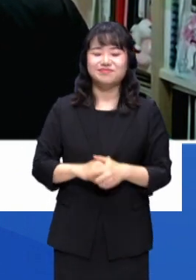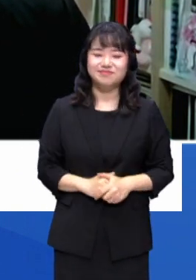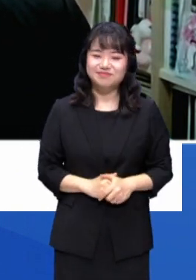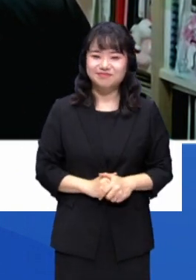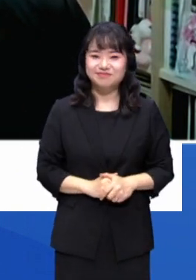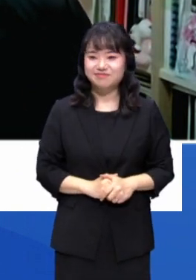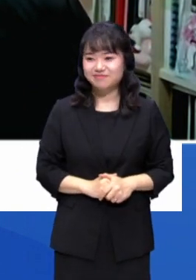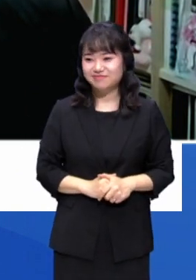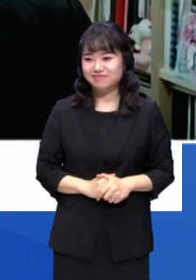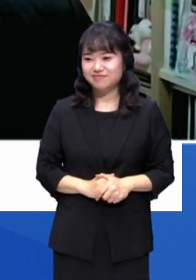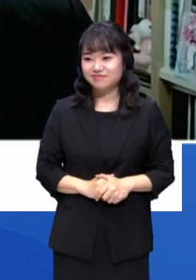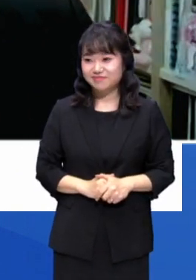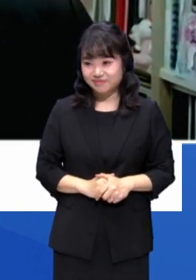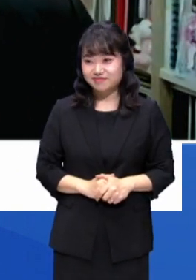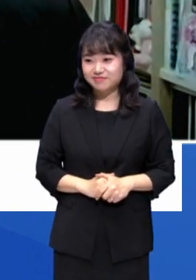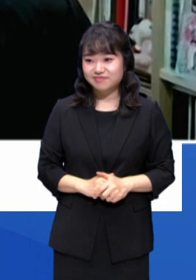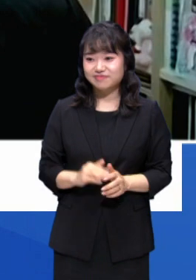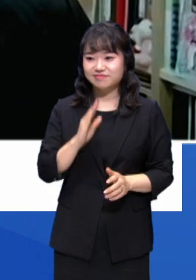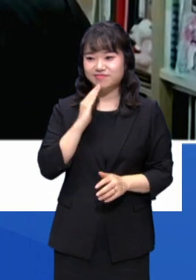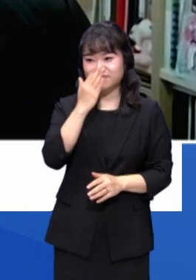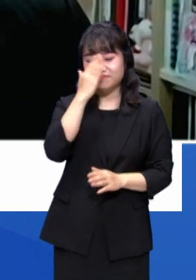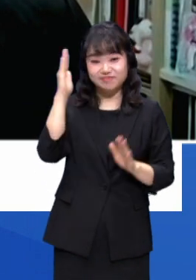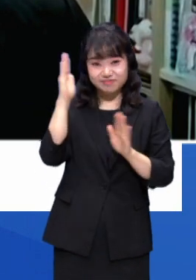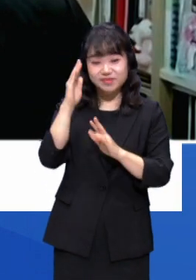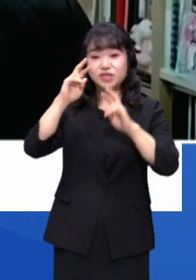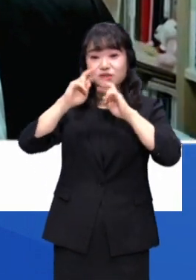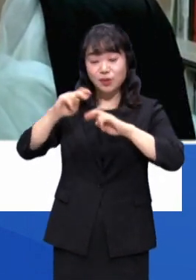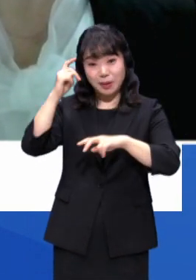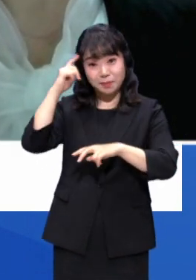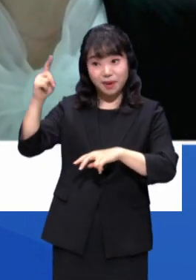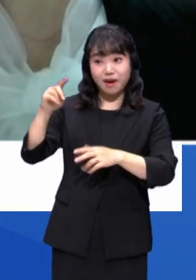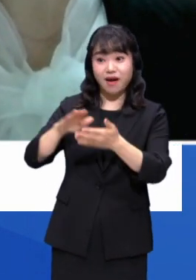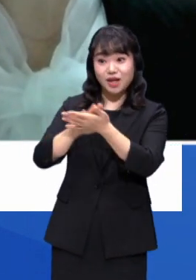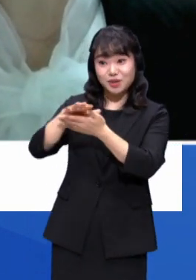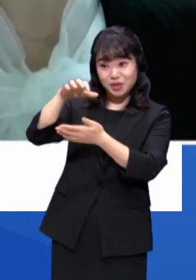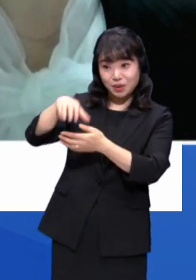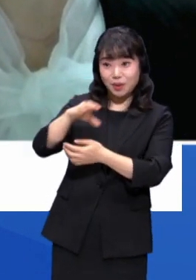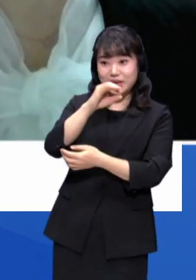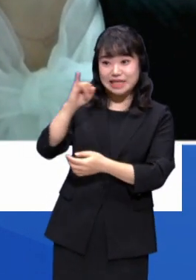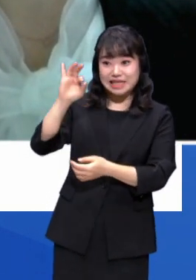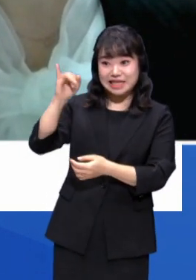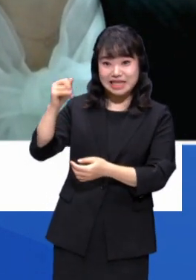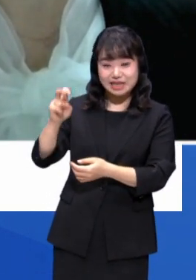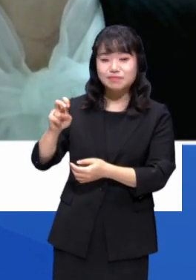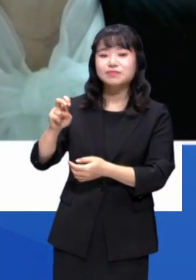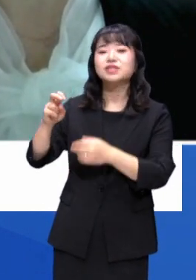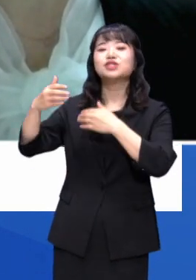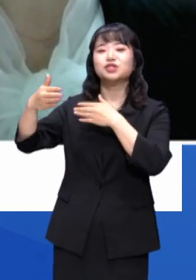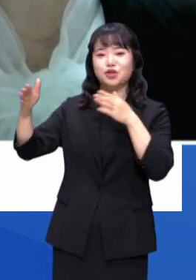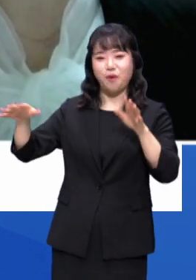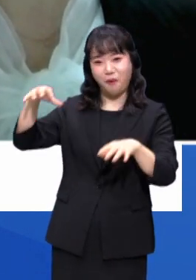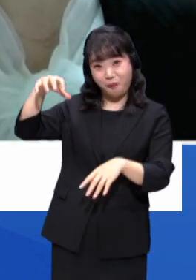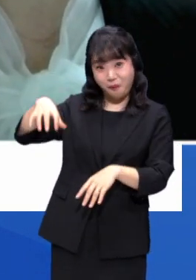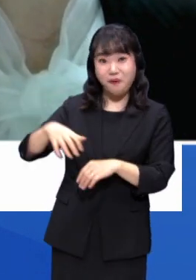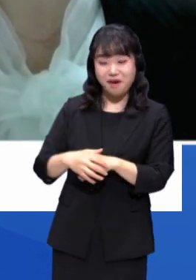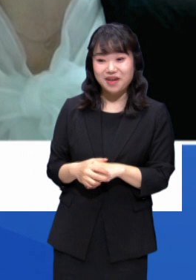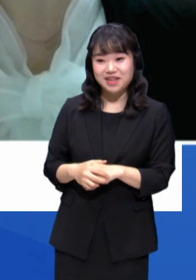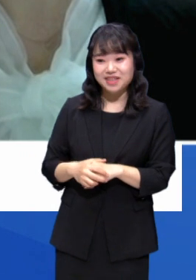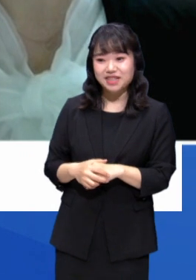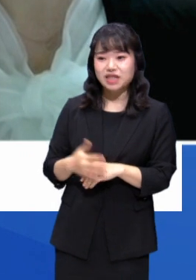부탁드리겠습니다. 청년 음악 창작인 놀이터인 이음 스튜디오에 다녀왔습니다. 말씀하신